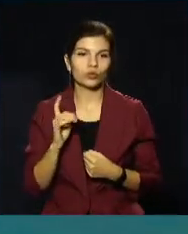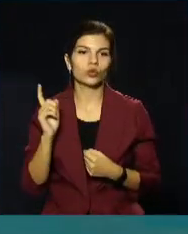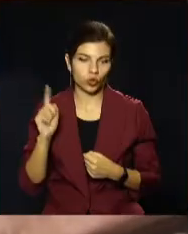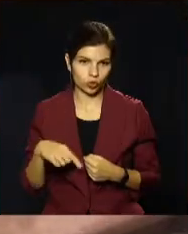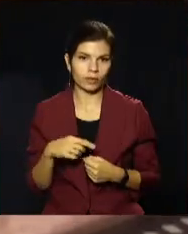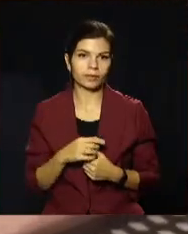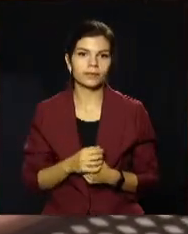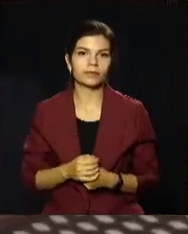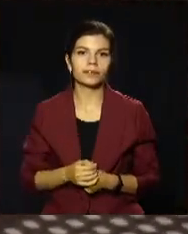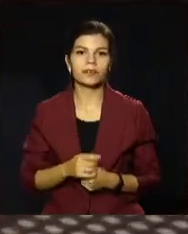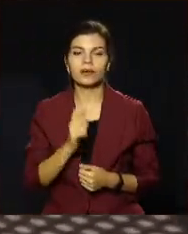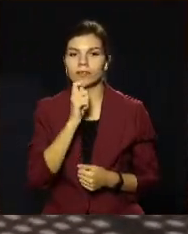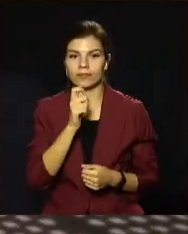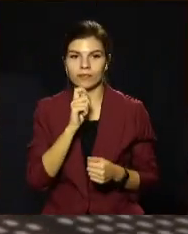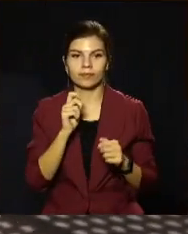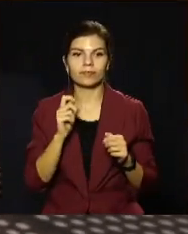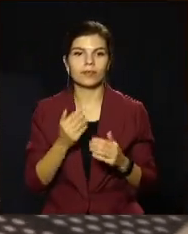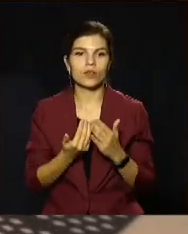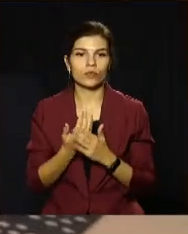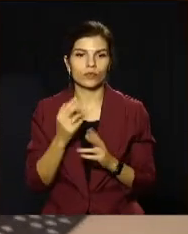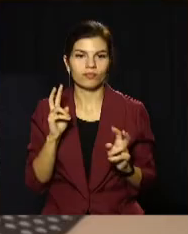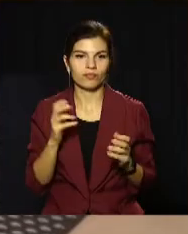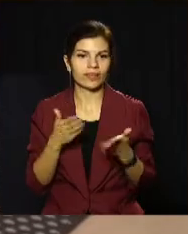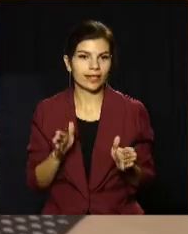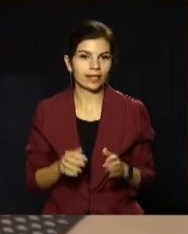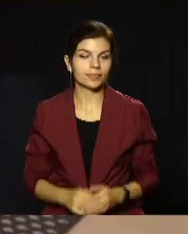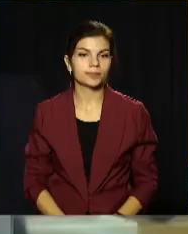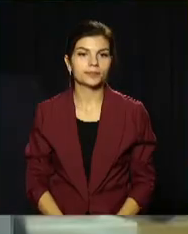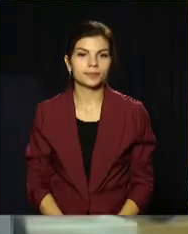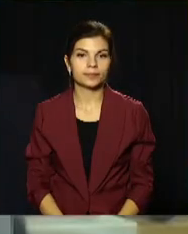Вікторія Вахрушина, Олександр Вернихоров, Open News, телеканал «Відкритий».